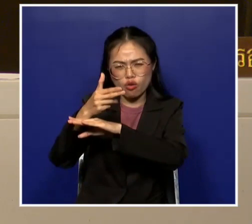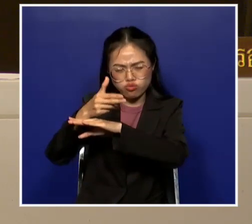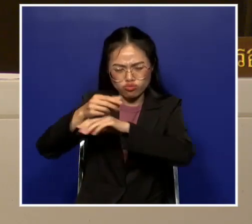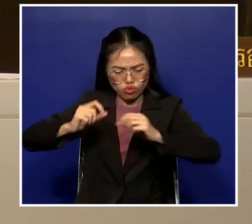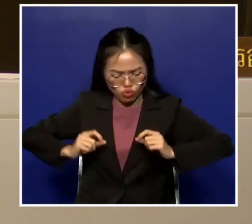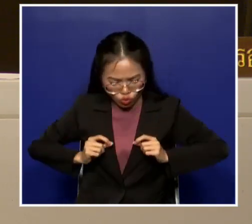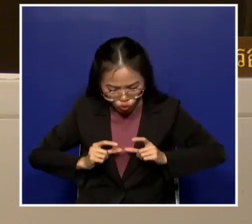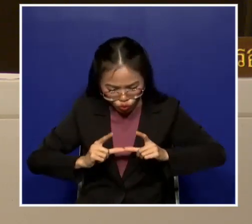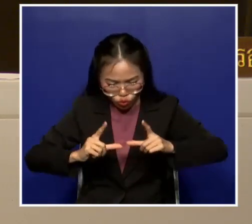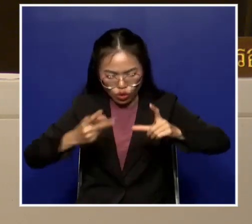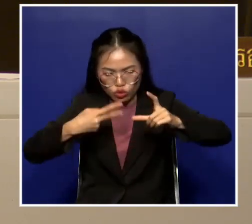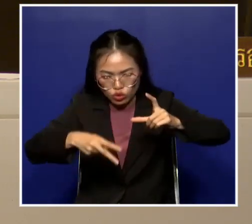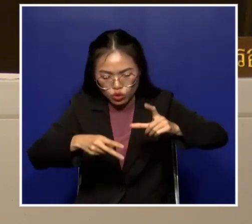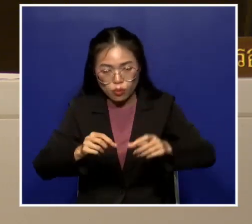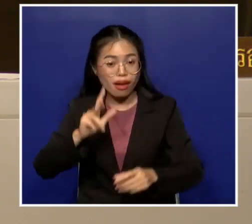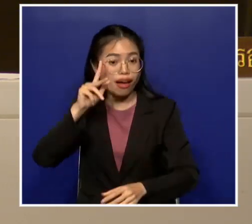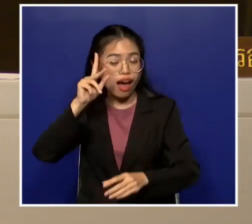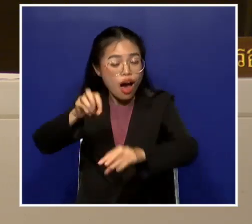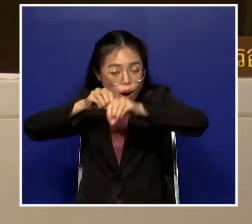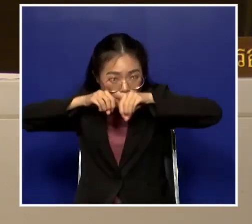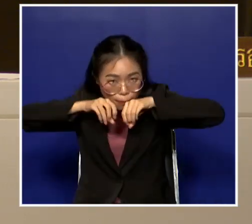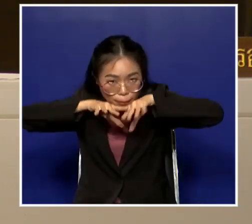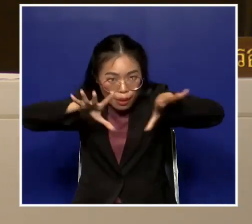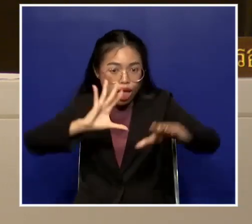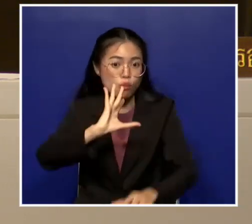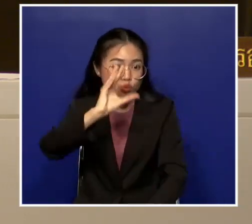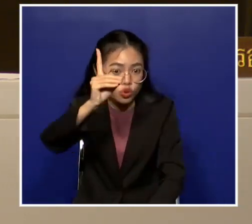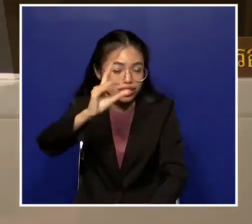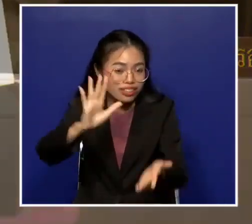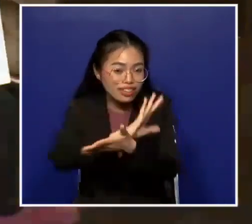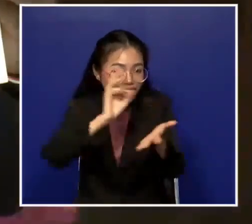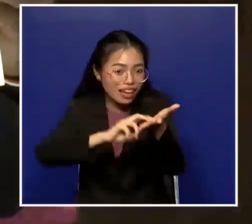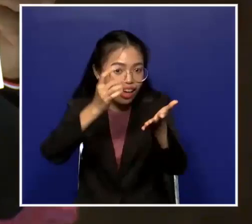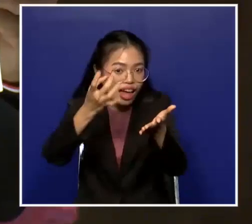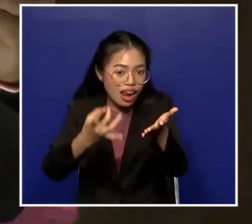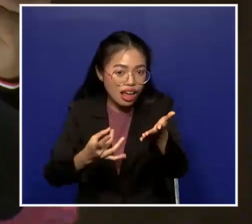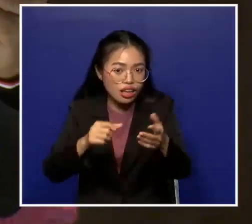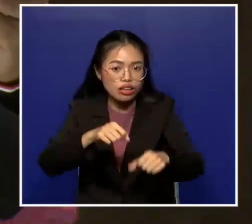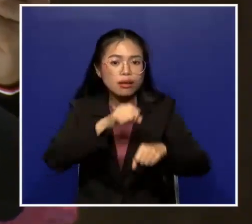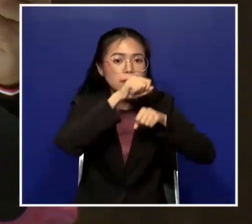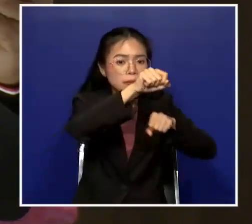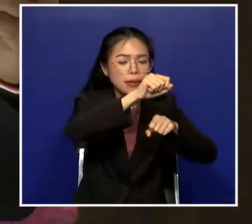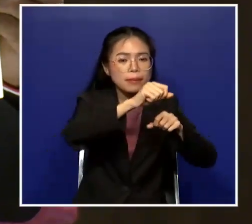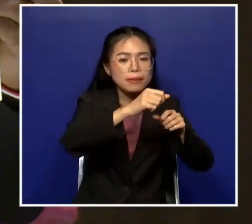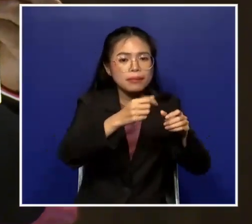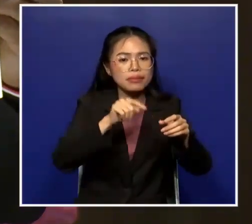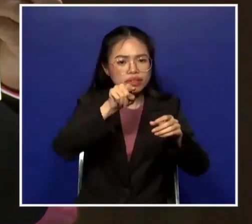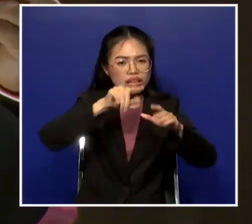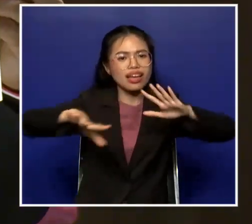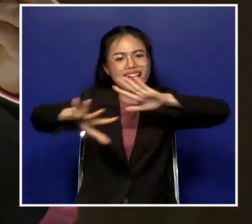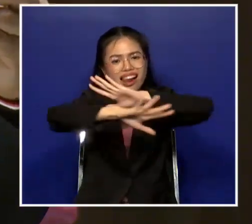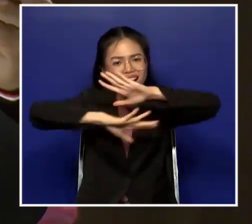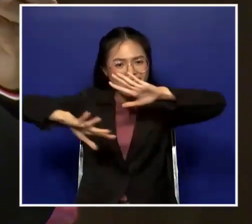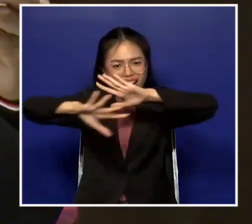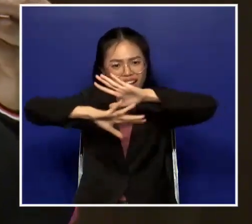ซูมเลยนะครับแล้วเอาไปลงข่าวพรุ่งนี้เลยนะว่ามีใบเสร็จกี่ข้อแล้วมาเถียงมาไม่จริงแน่จริงเถียงมานี่คือหลักฐานที่ชัดเจ